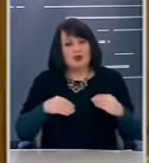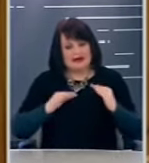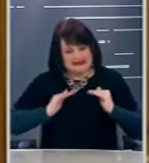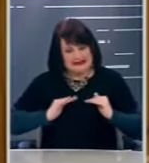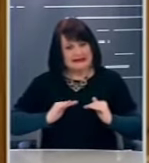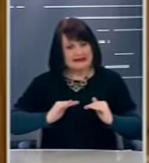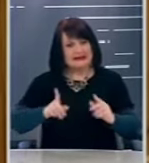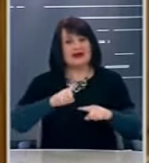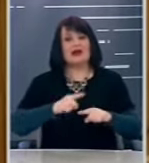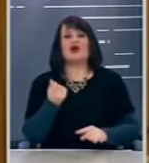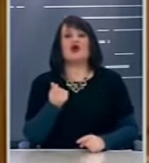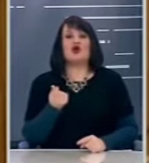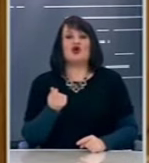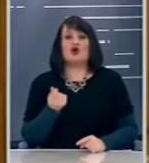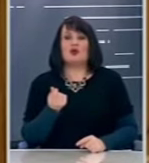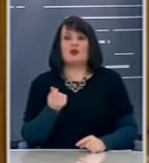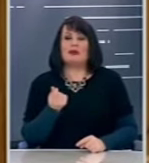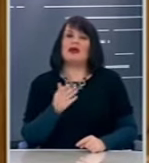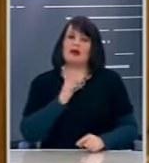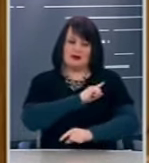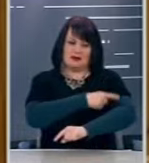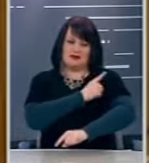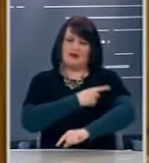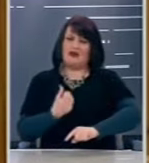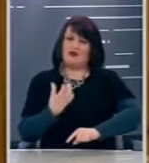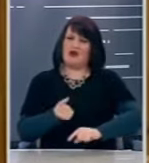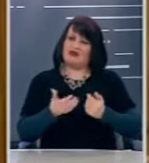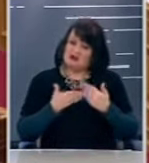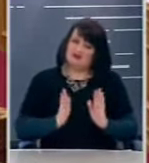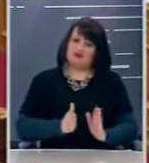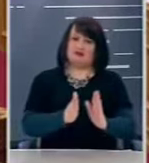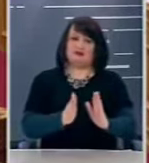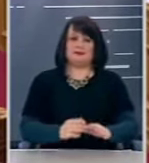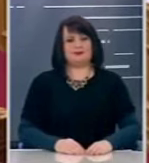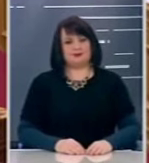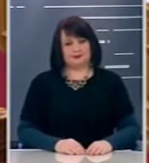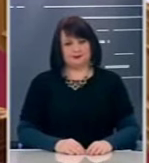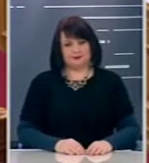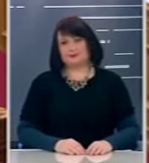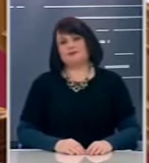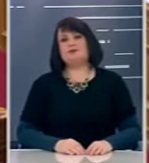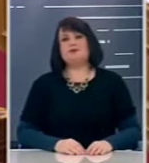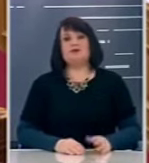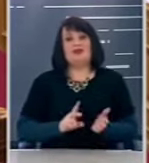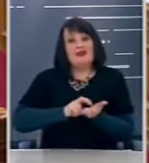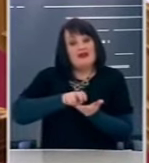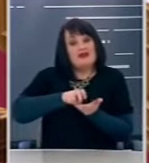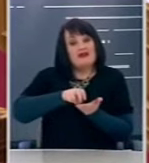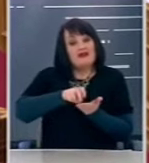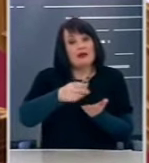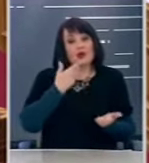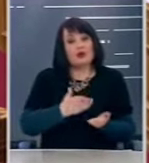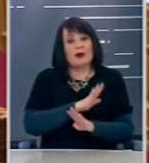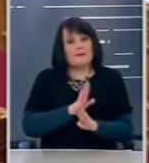ελληνικής οικονομίας και θα ξεκλειδώσει τις δυνατότητες που αυτή έχει. Με την ολοκλήρωση ιδέα αυτών των βημάτων και